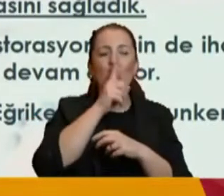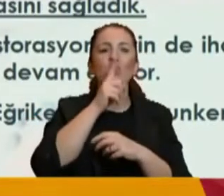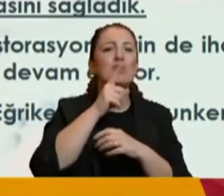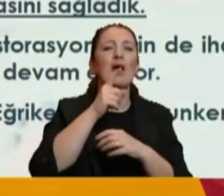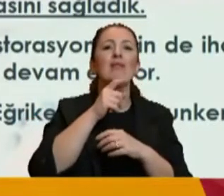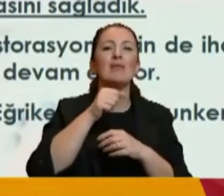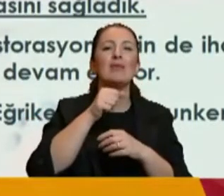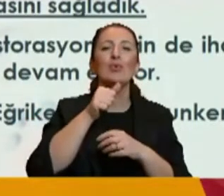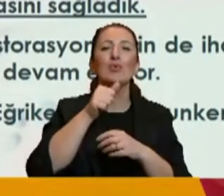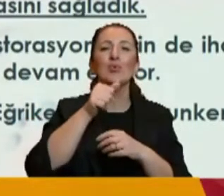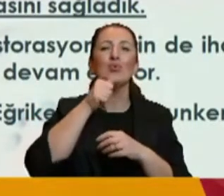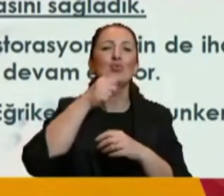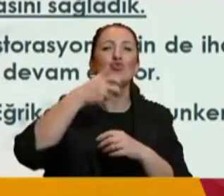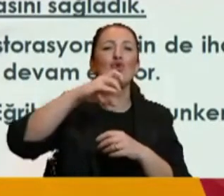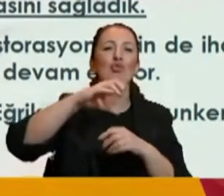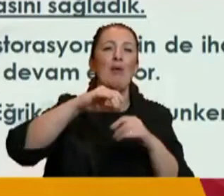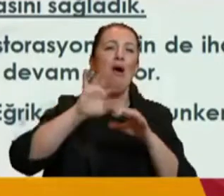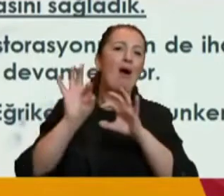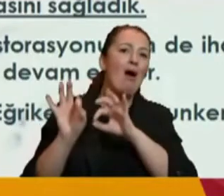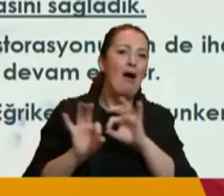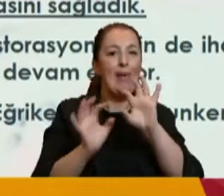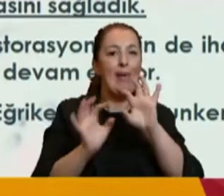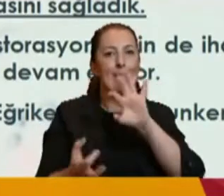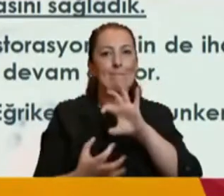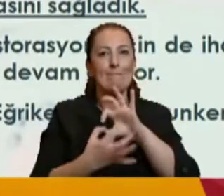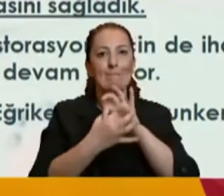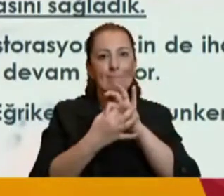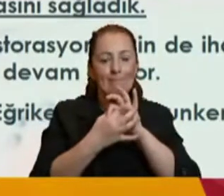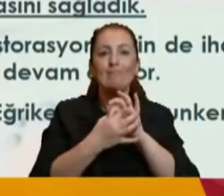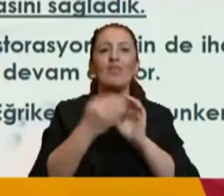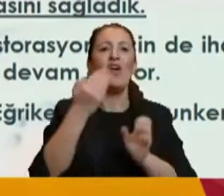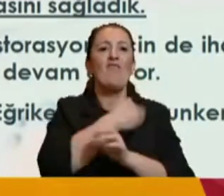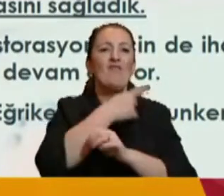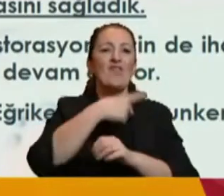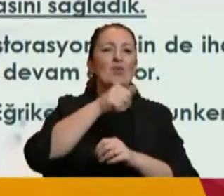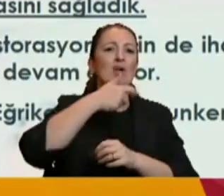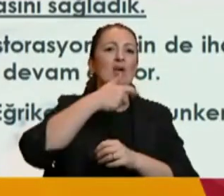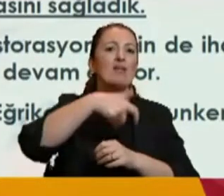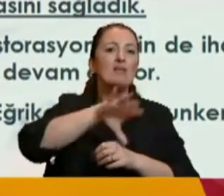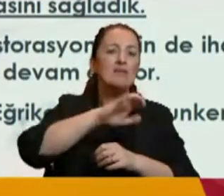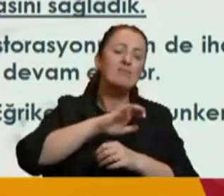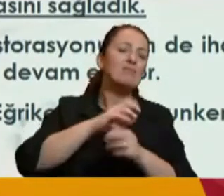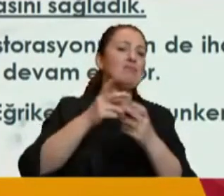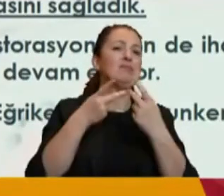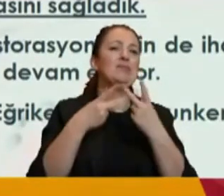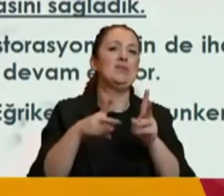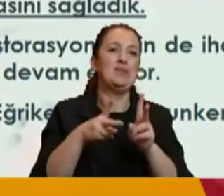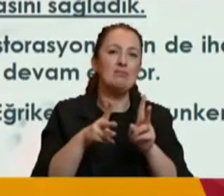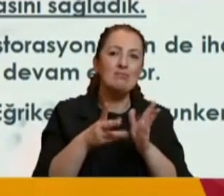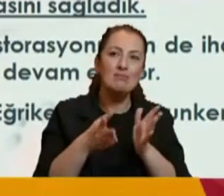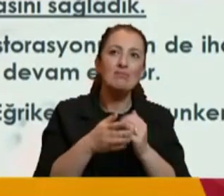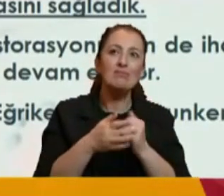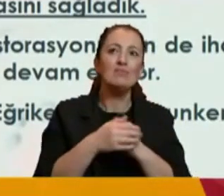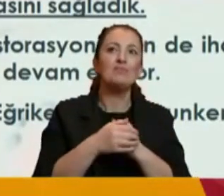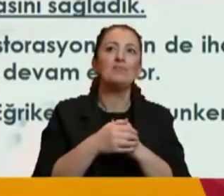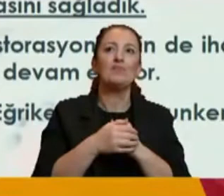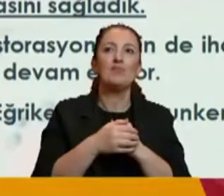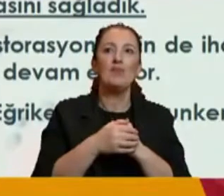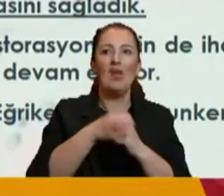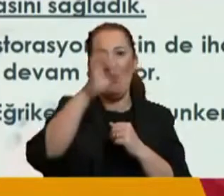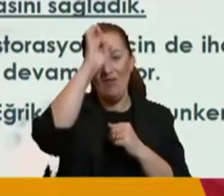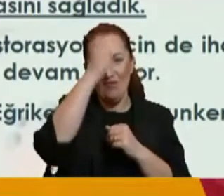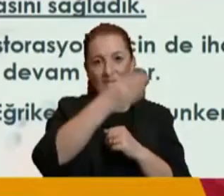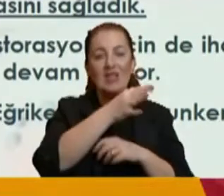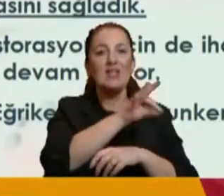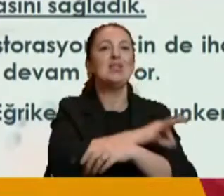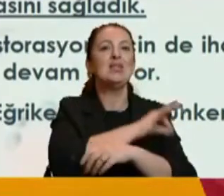suyu bağlıyoruz ve burada halkın istifadesine sunuyoruz burada Fatih'te Üçyüzlü Çeşme Sarıyer